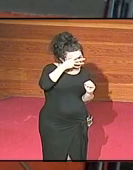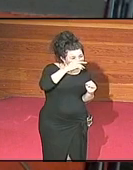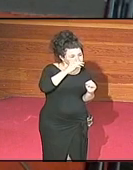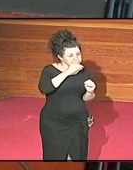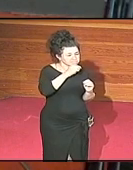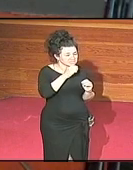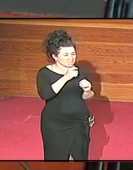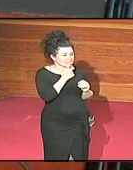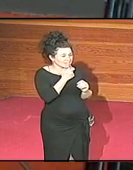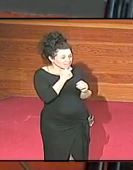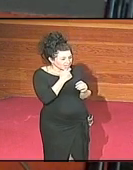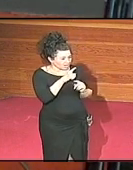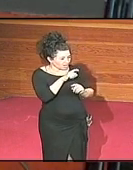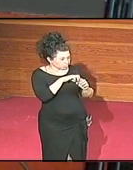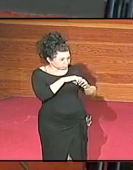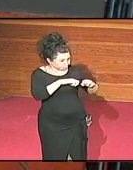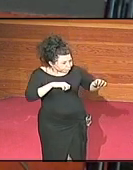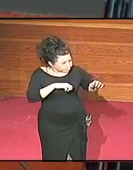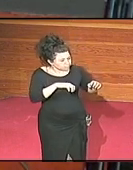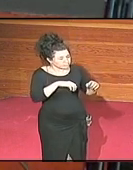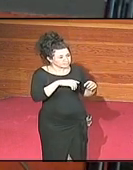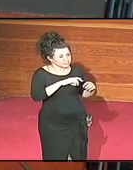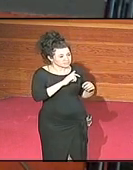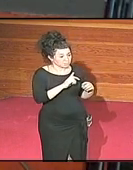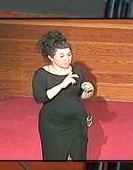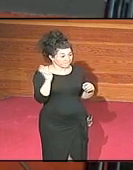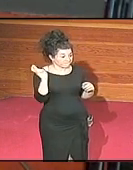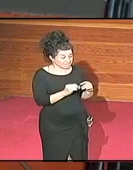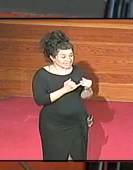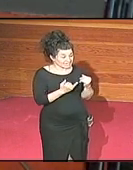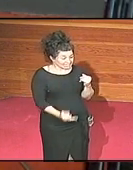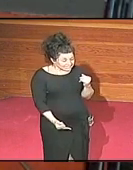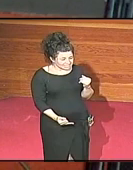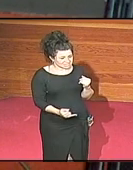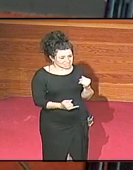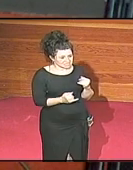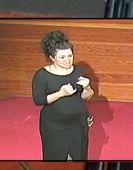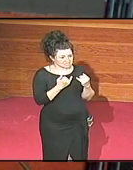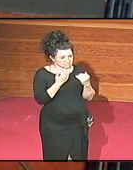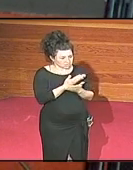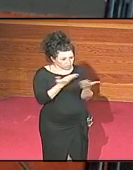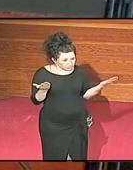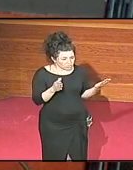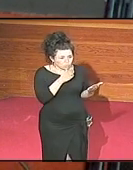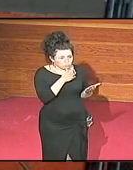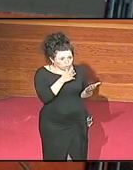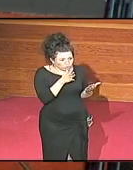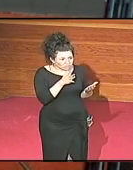dela, sinesgarritasun krisia dator, sistema beraren kuestionamendu horrengatik, ez? Eta sare sozialetan,